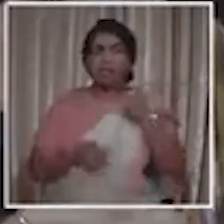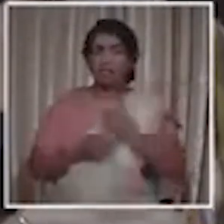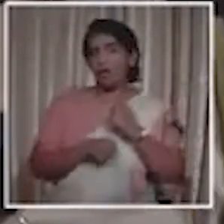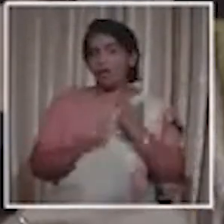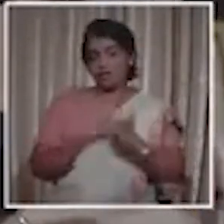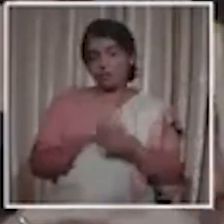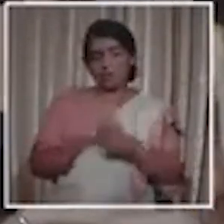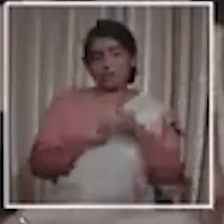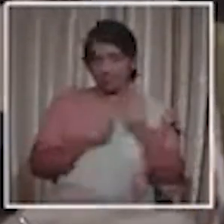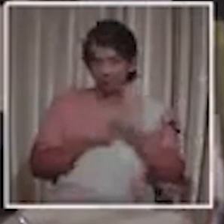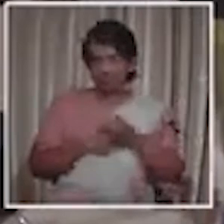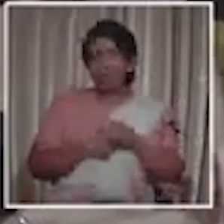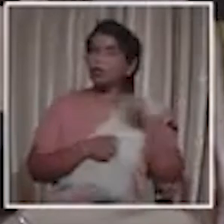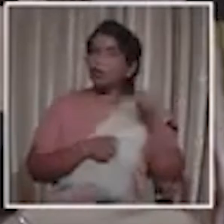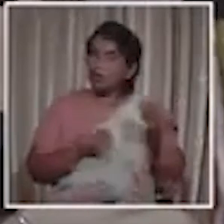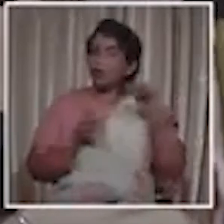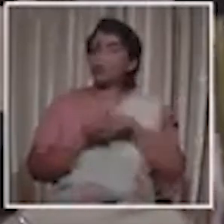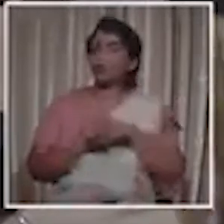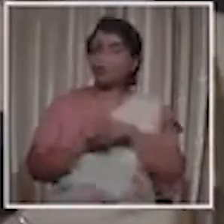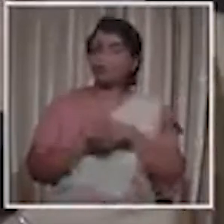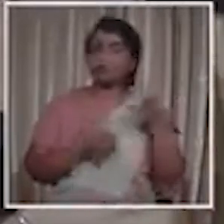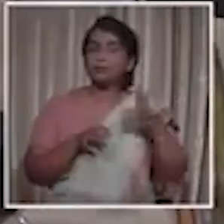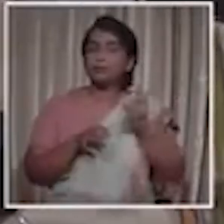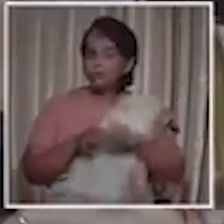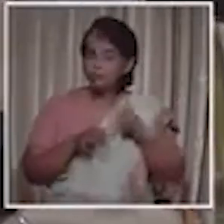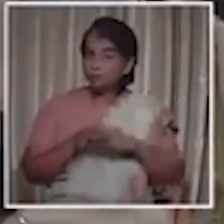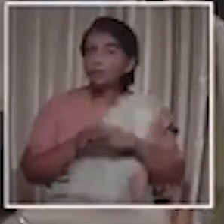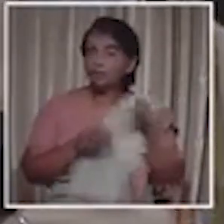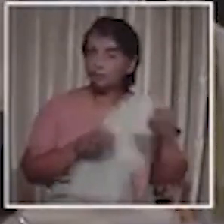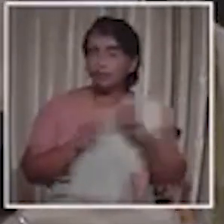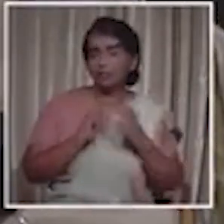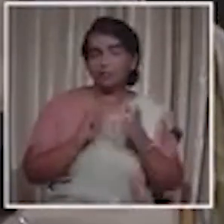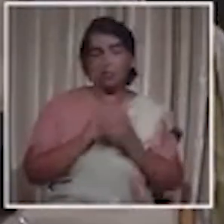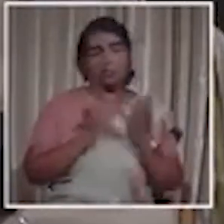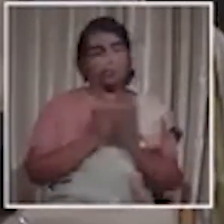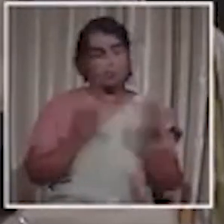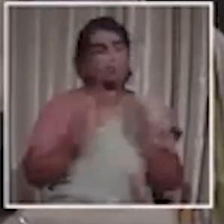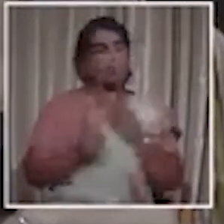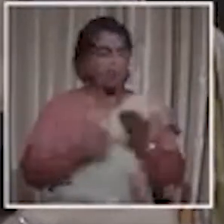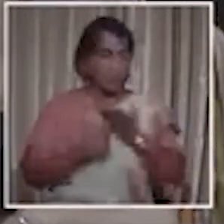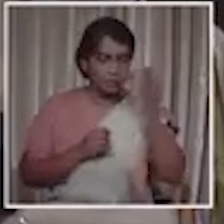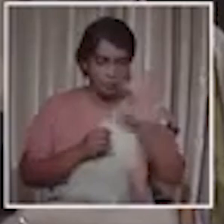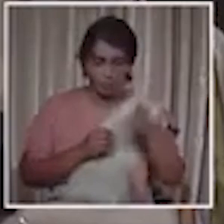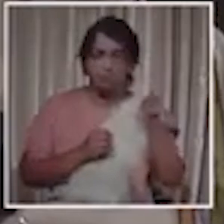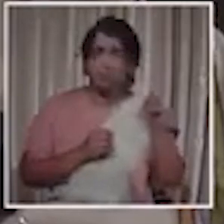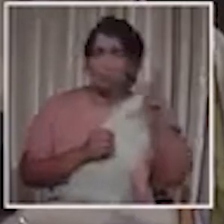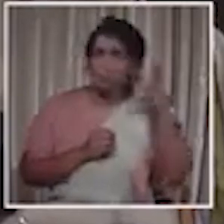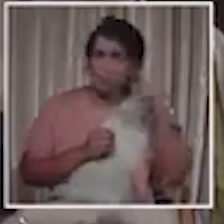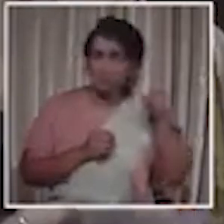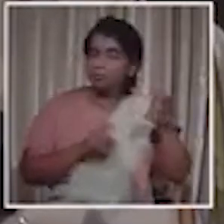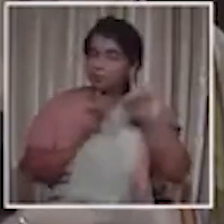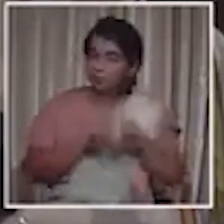යුතුයි කියන එක ඒ තුල මේ ප්‍රශ්නවලට විසඳුම් ගන්න පුළුවන්කම තියෙනවා ඒ නිසා